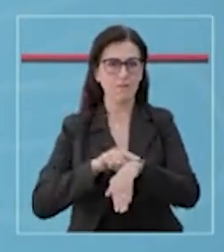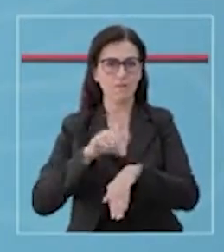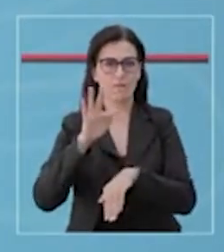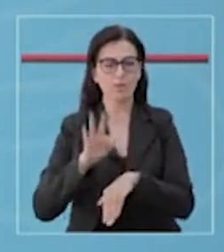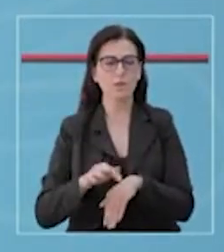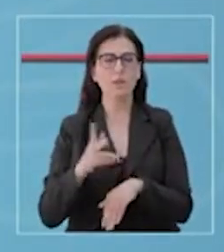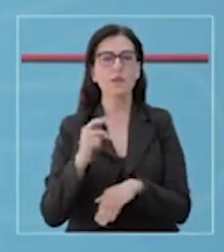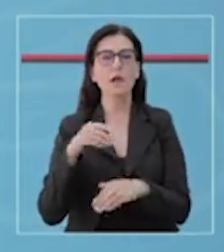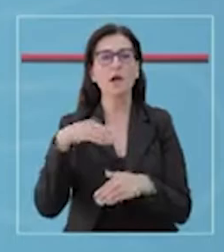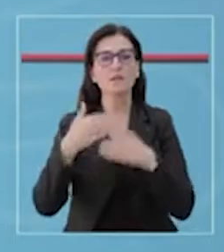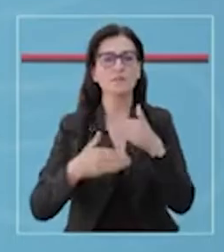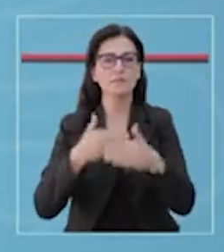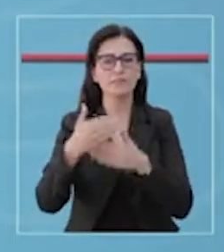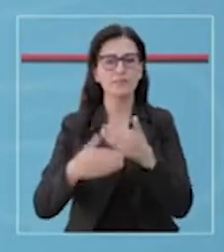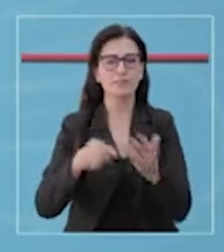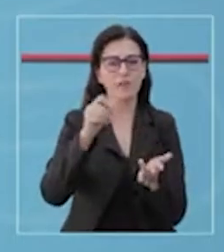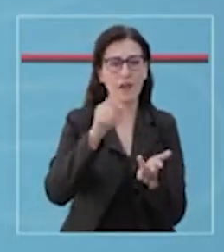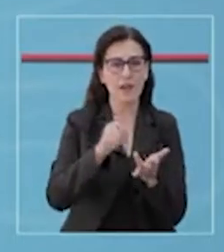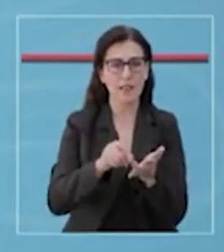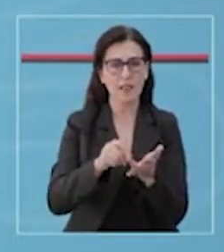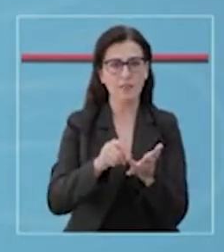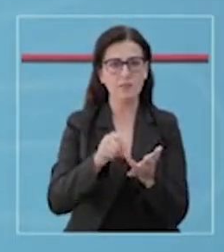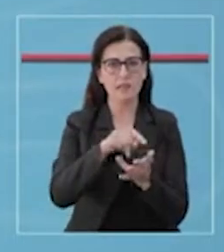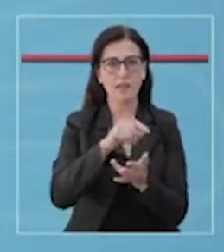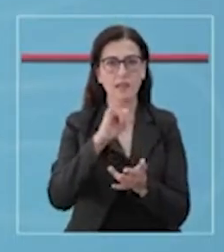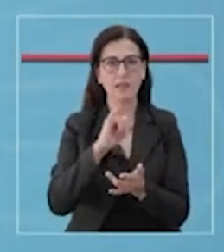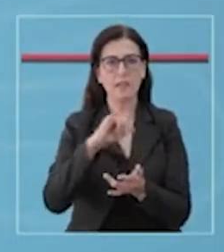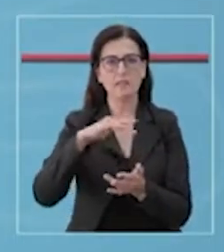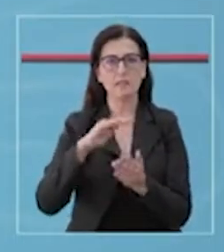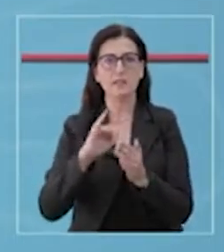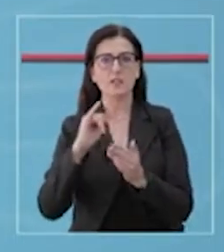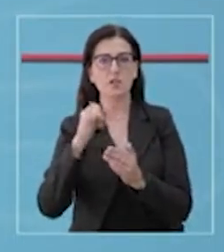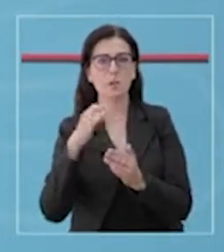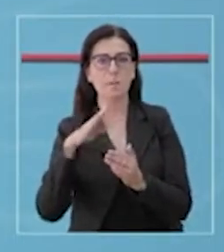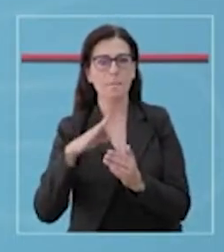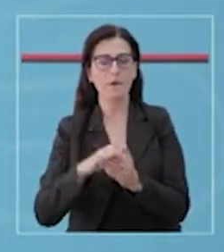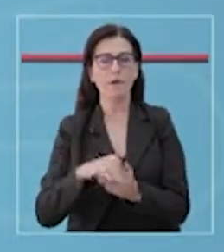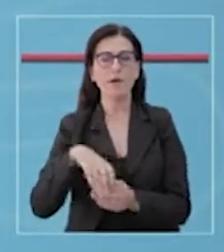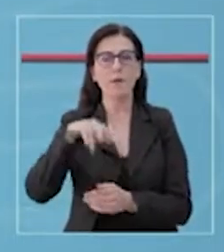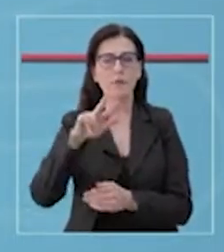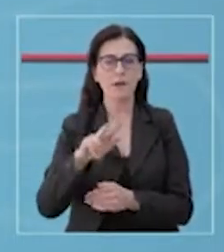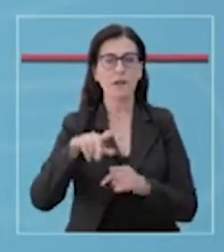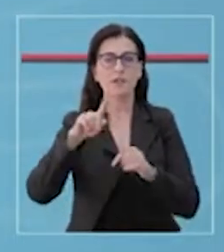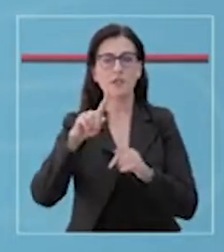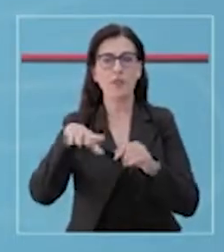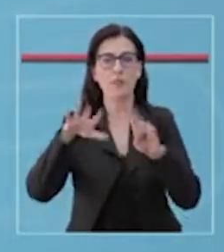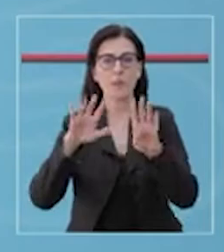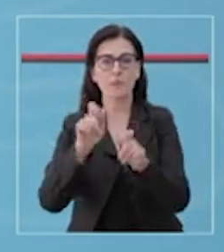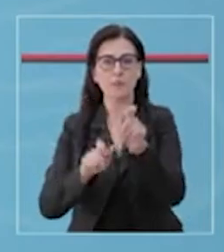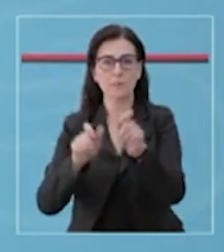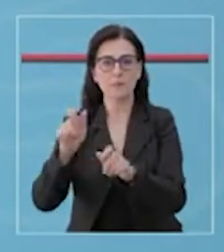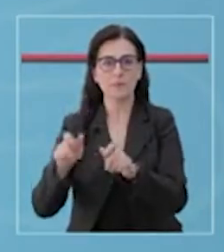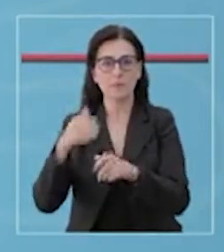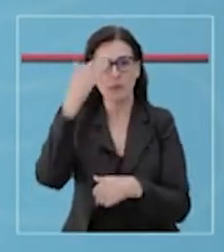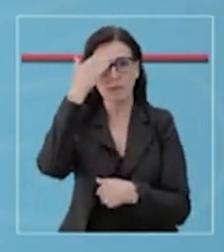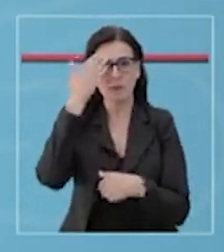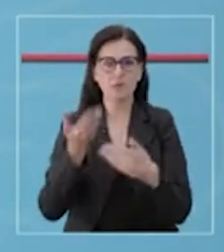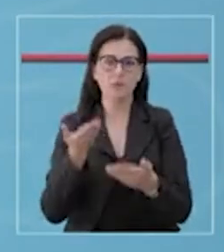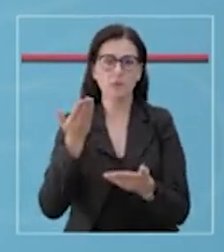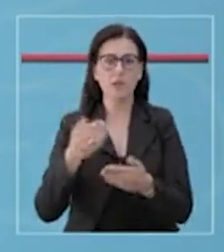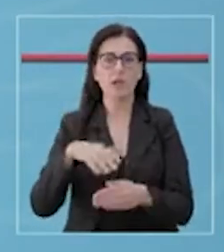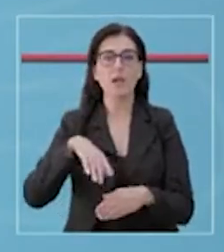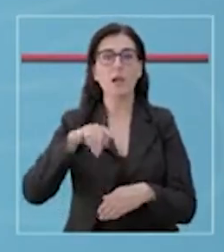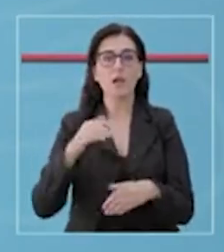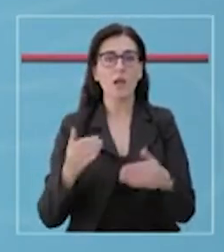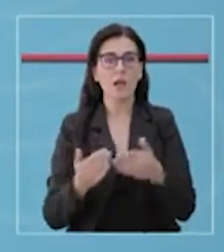laboratorin e virologjisë të Institutit të Shëndetit Publik. Janë kryer 319 testime, prej të cilave kanë rezultuar pozitiv 69